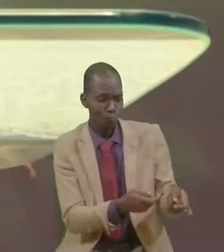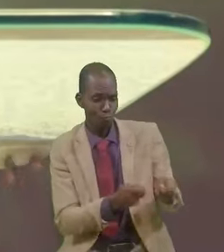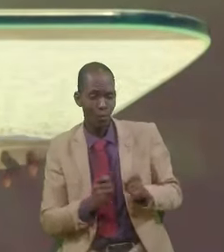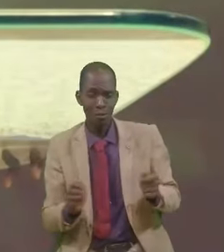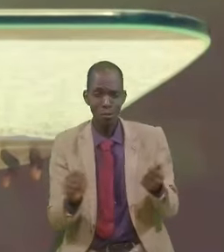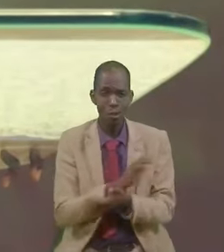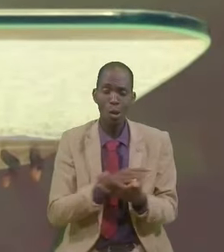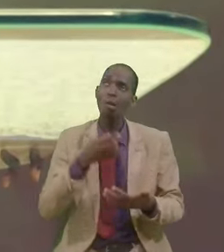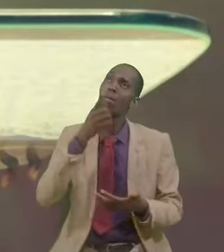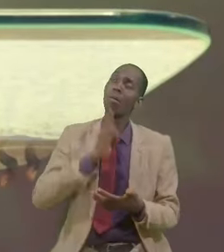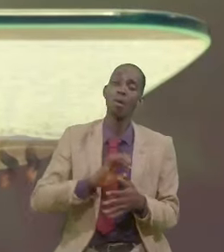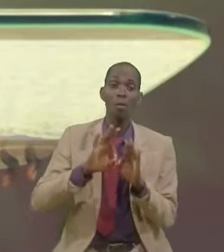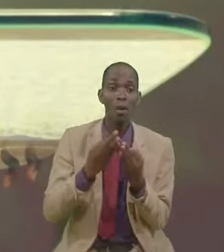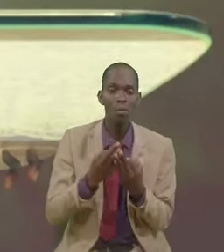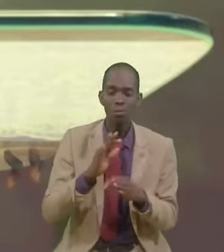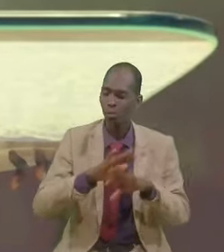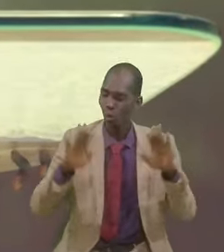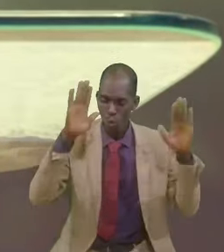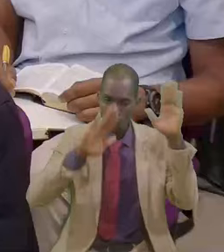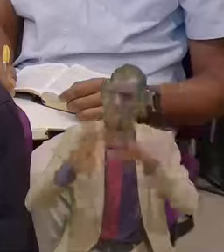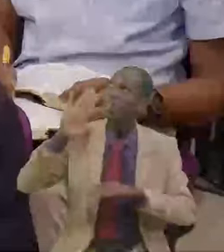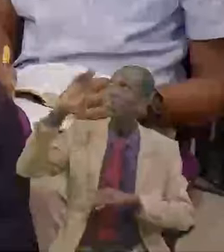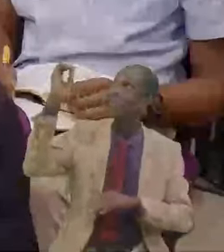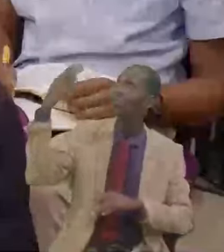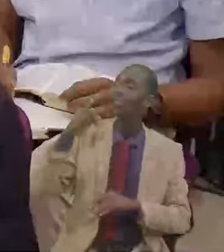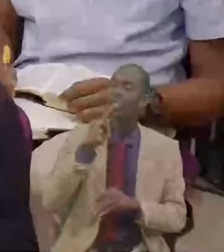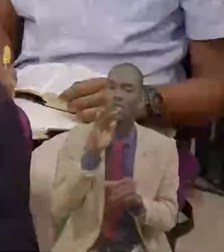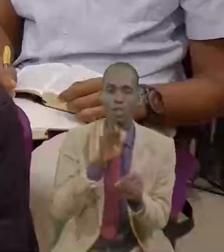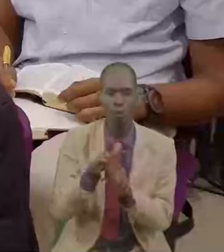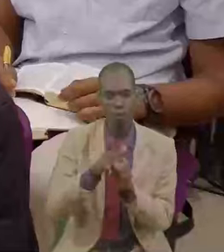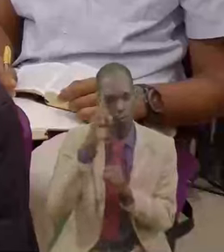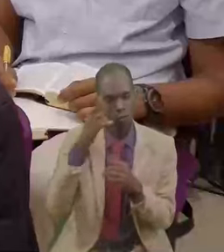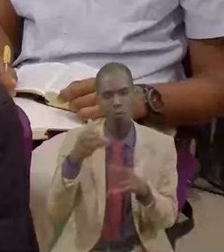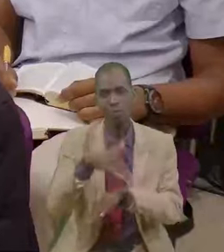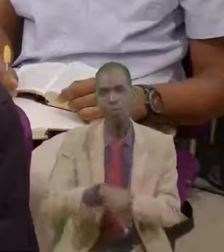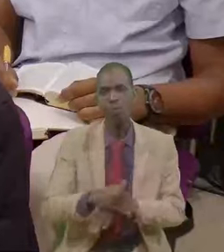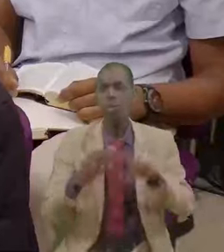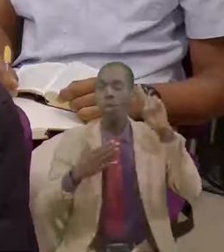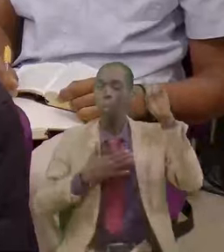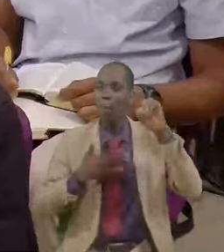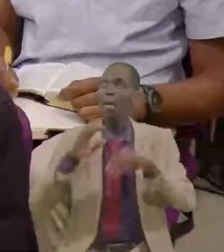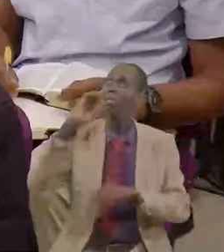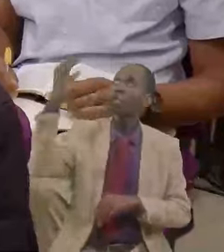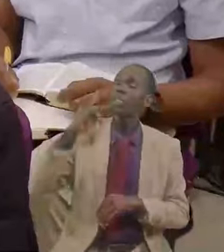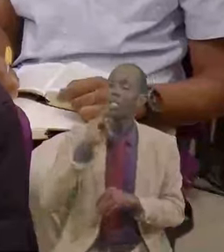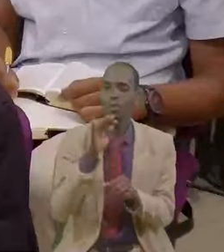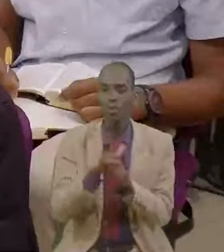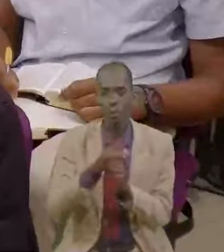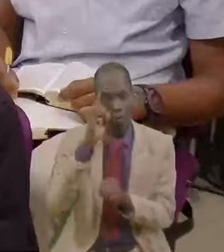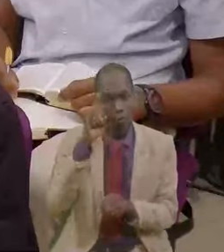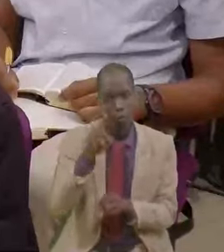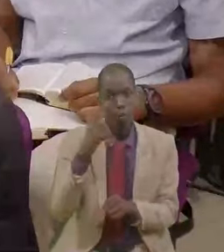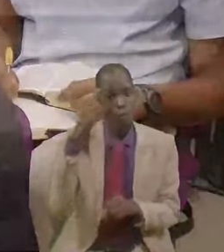engloutir ta famille? Sa grâce te suffit ce soir. Ma grâce te suffit. Car ma